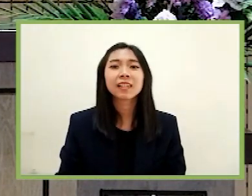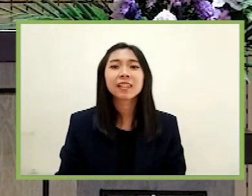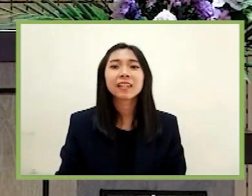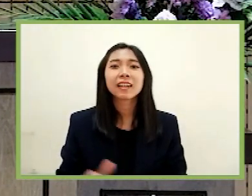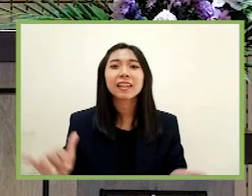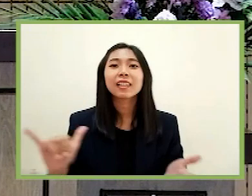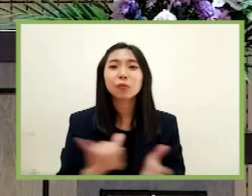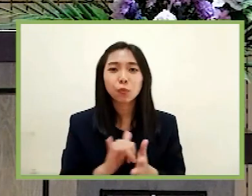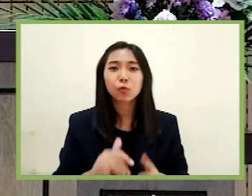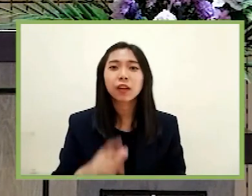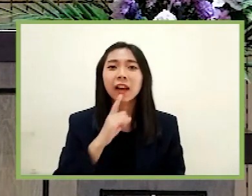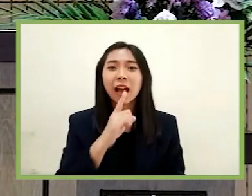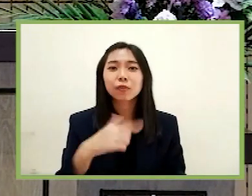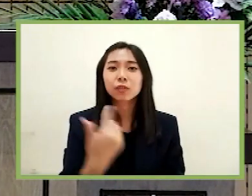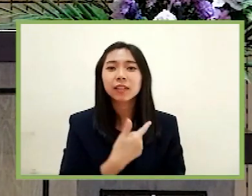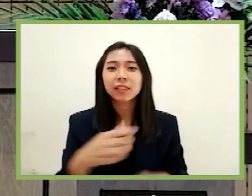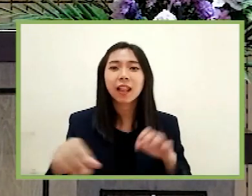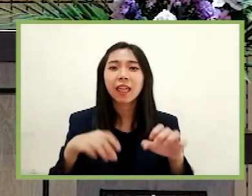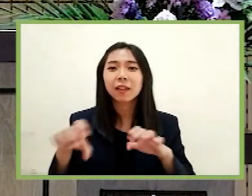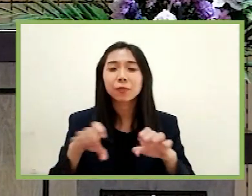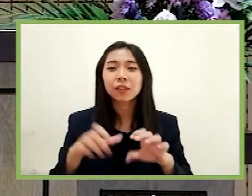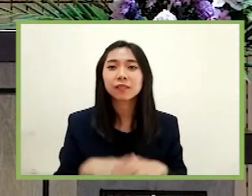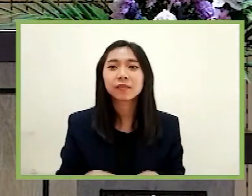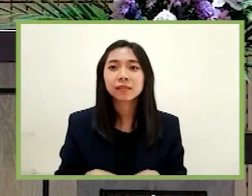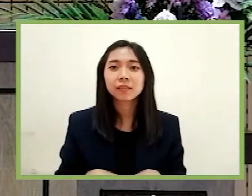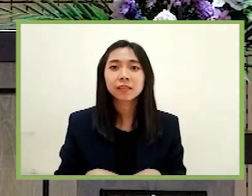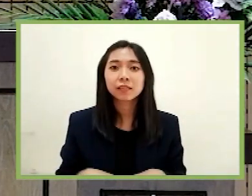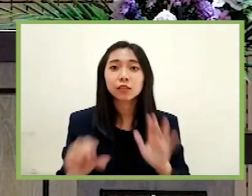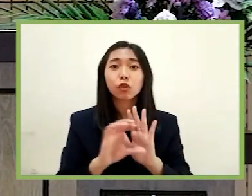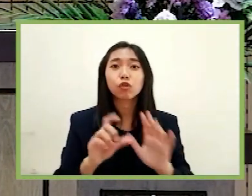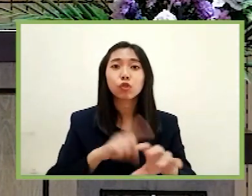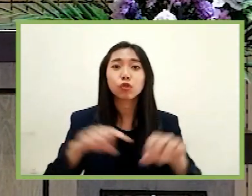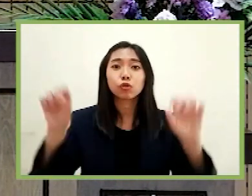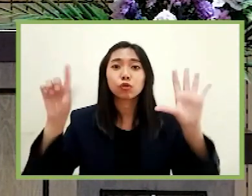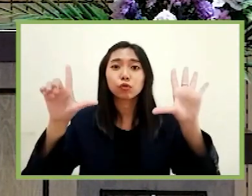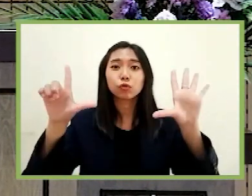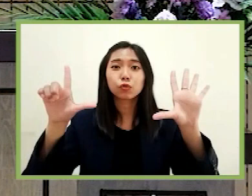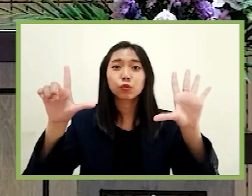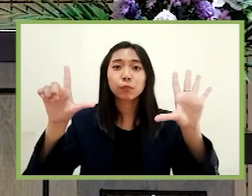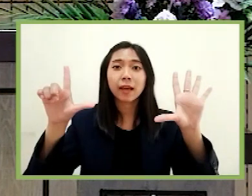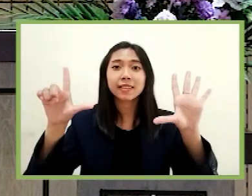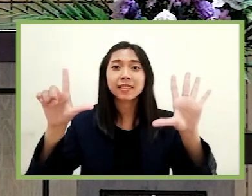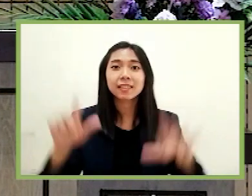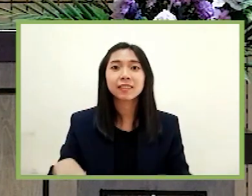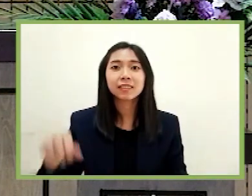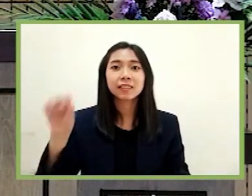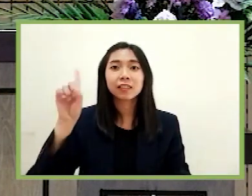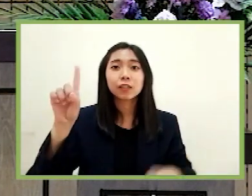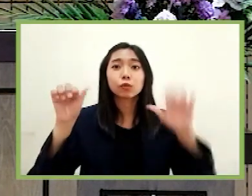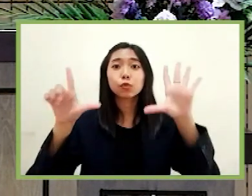sama seperti begini Bapak Ibu kalau tanggal 17 Agustus 1945